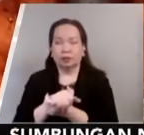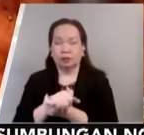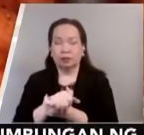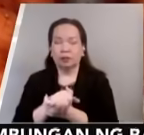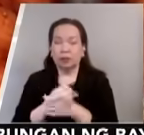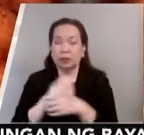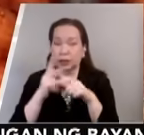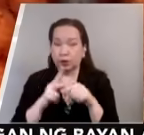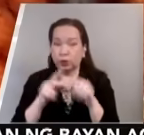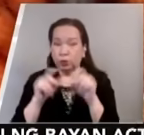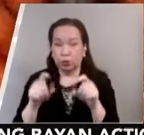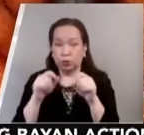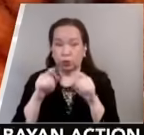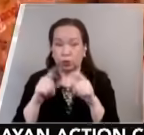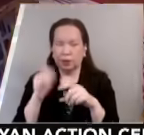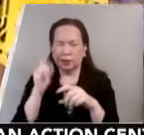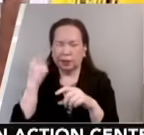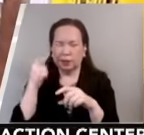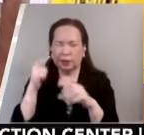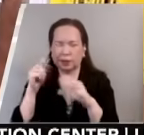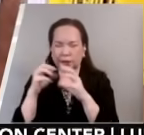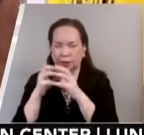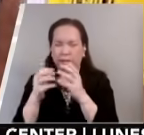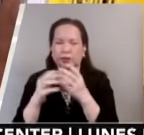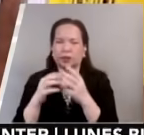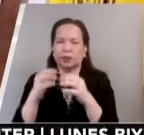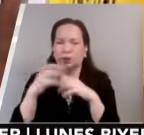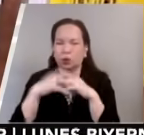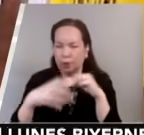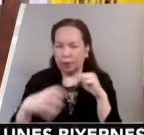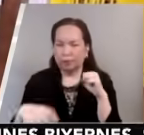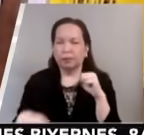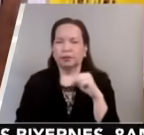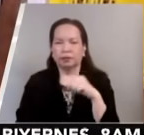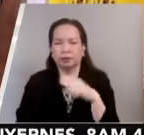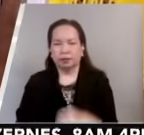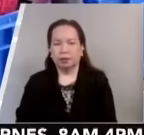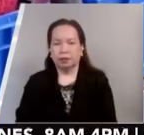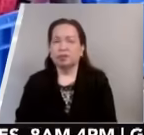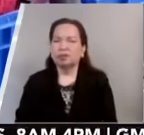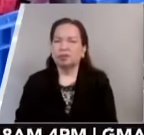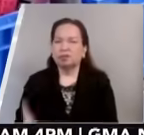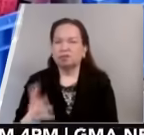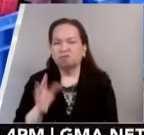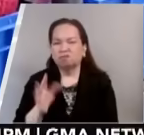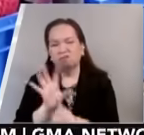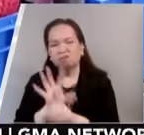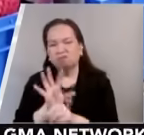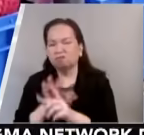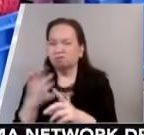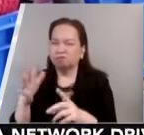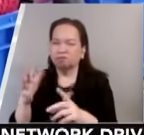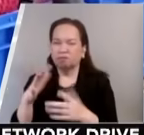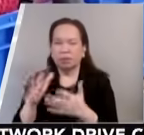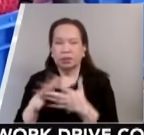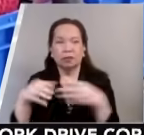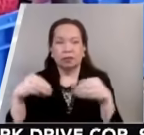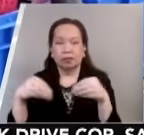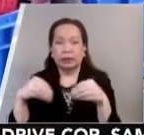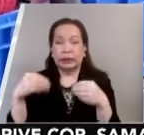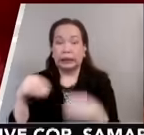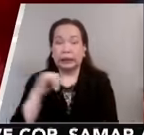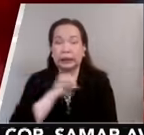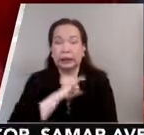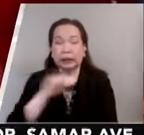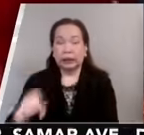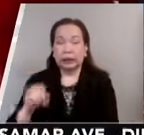bentaha ng dalandan grapes at dragon fruit matuman naman ang benta ng mga prutas sa ilang palengke sa isang ayon sa mga nagtitinda